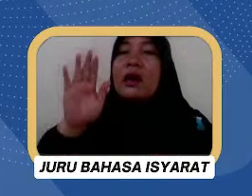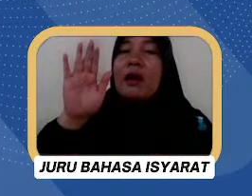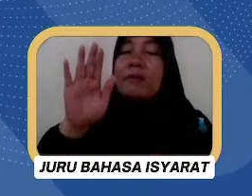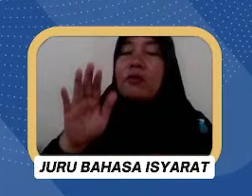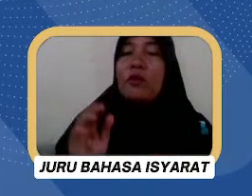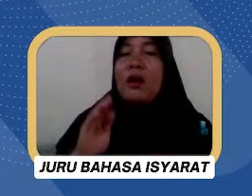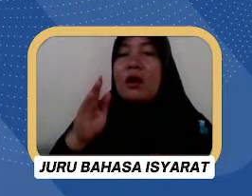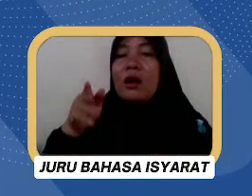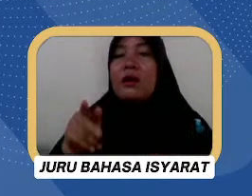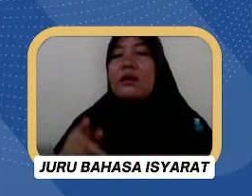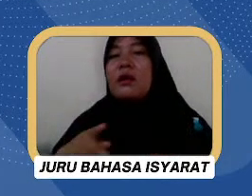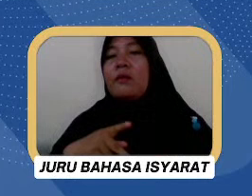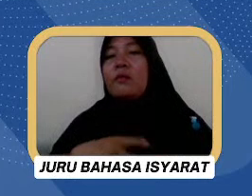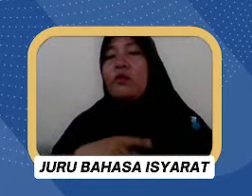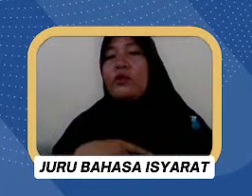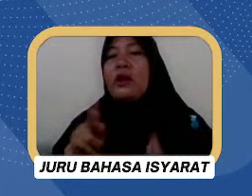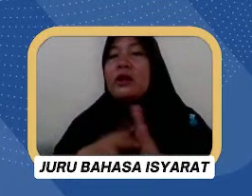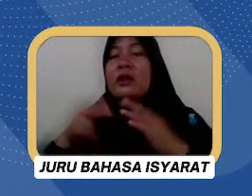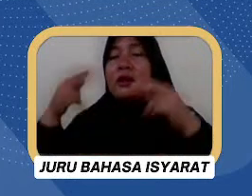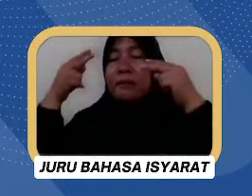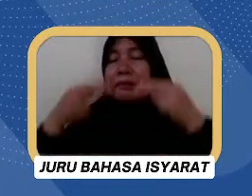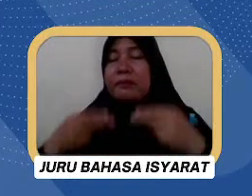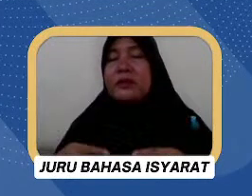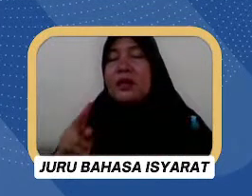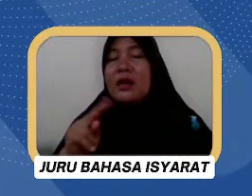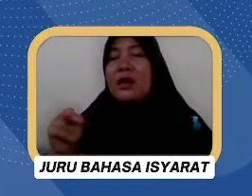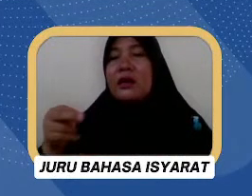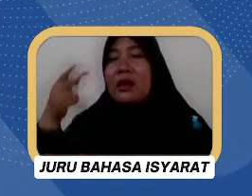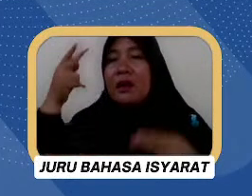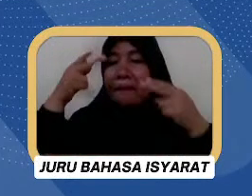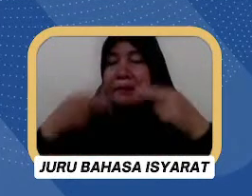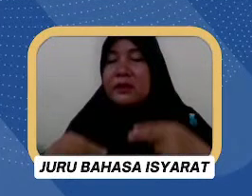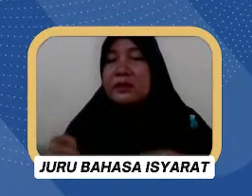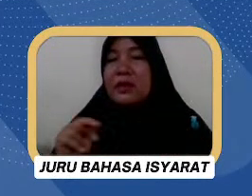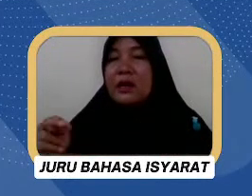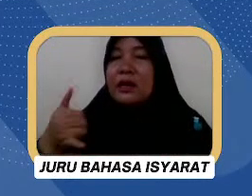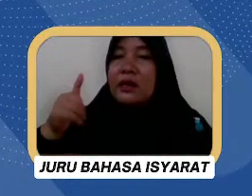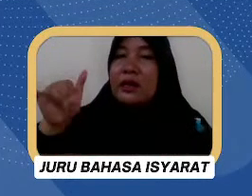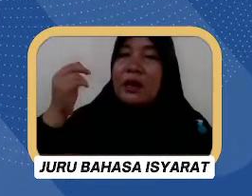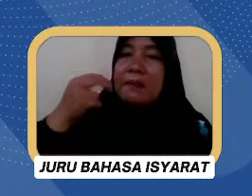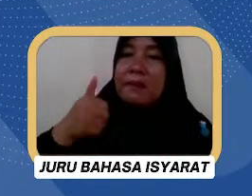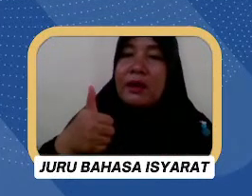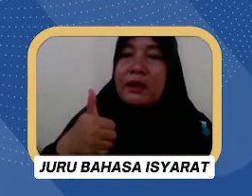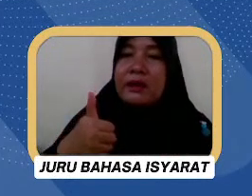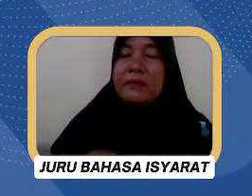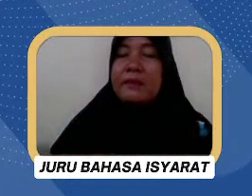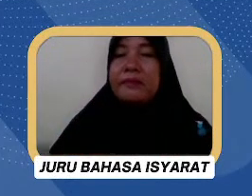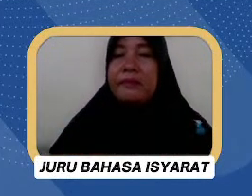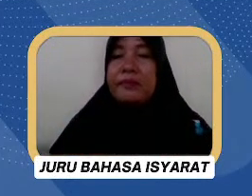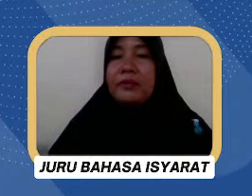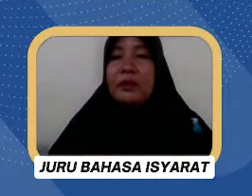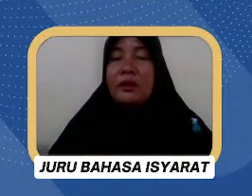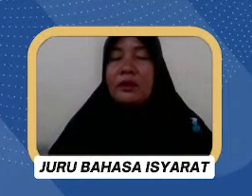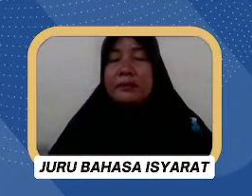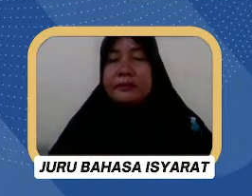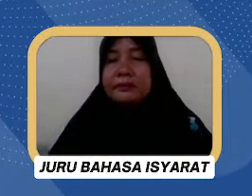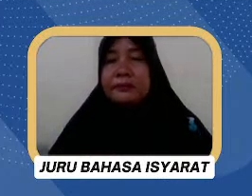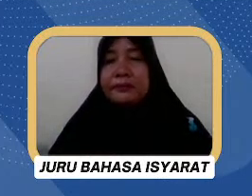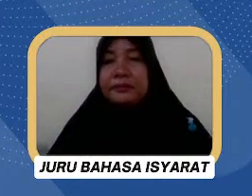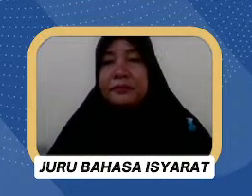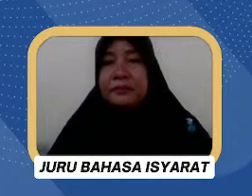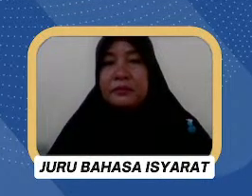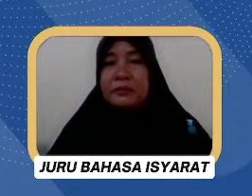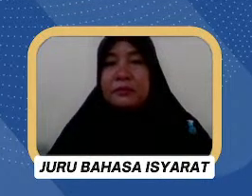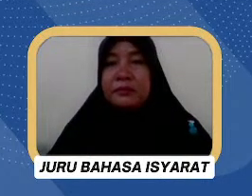menjadi dasar, harus menjadi pijakan kita, supaya Pak, supaya keputusan yang kita putuskan itu